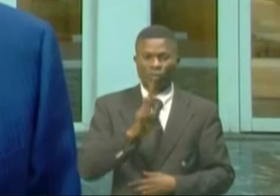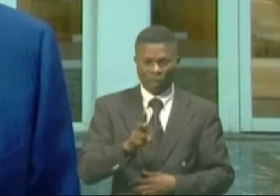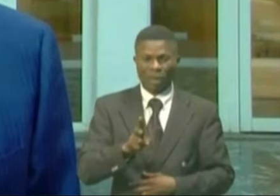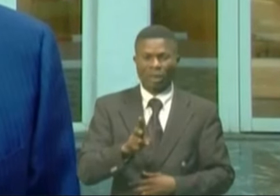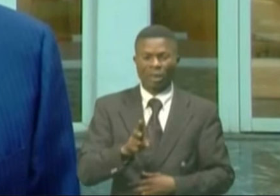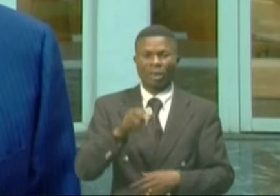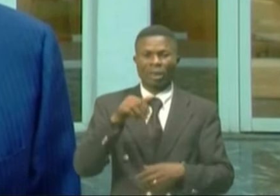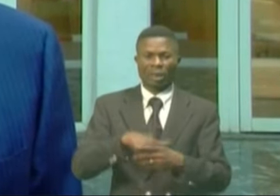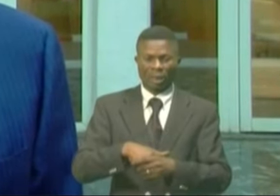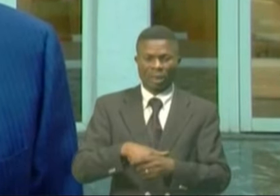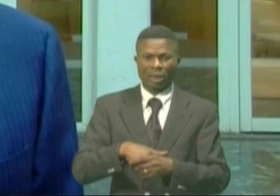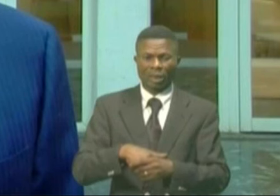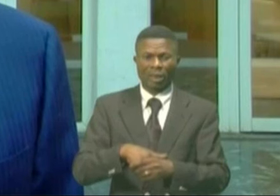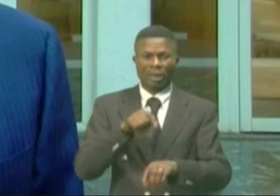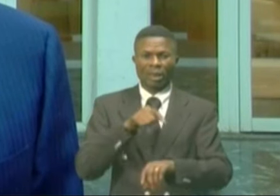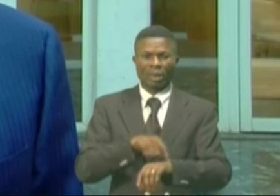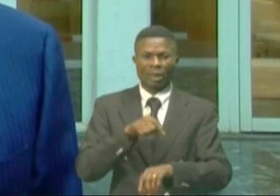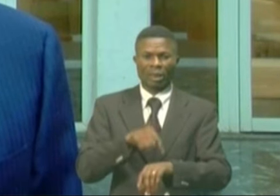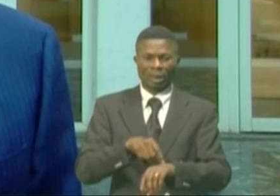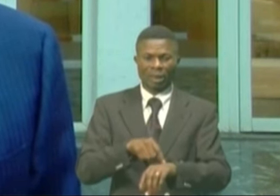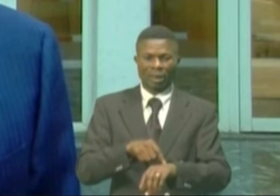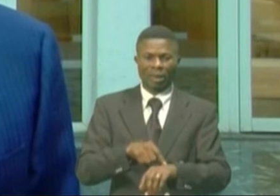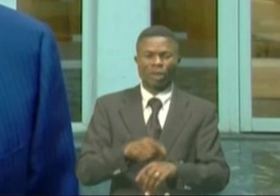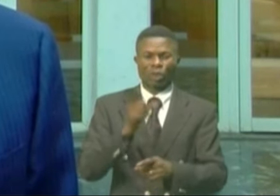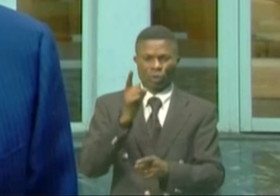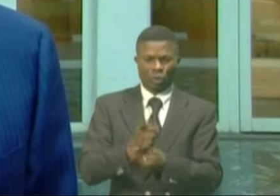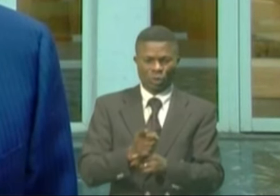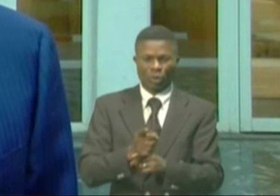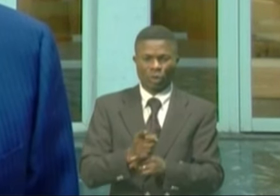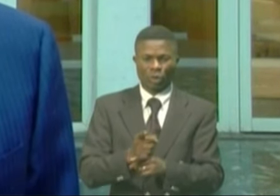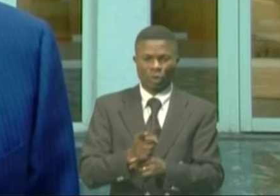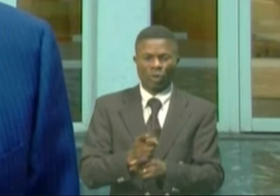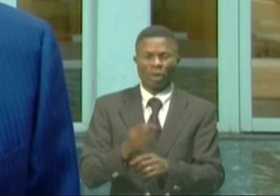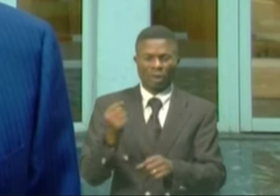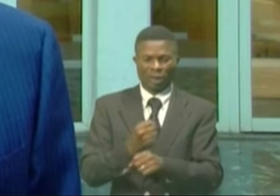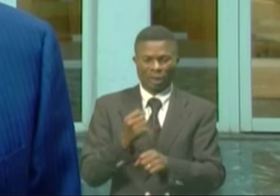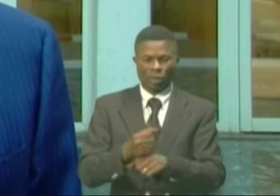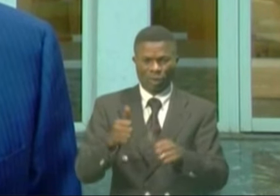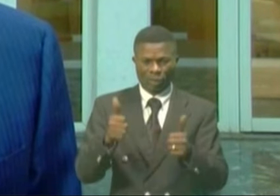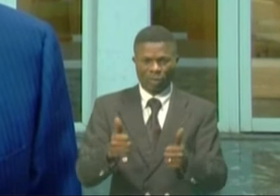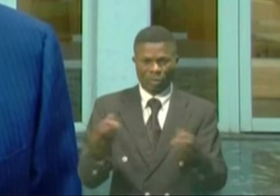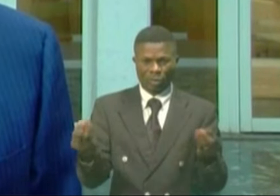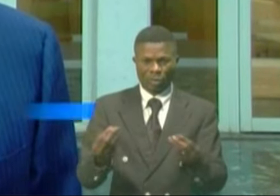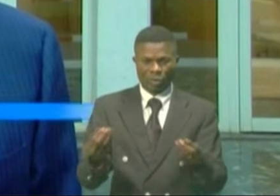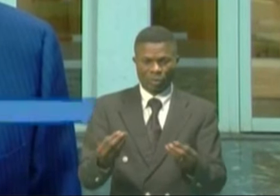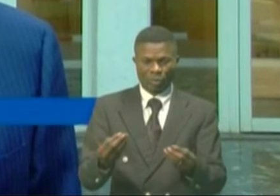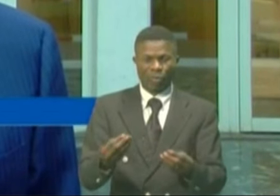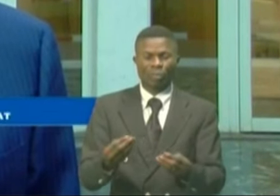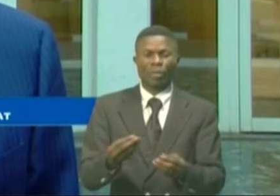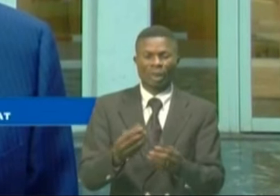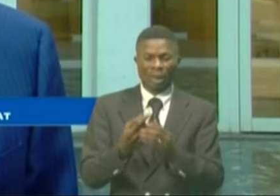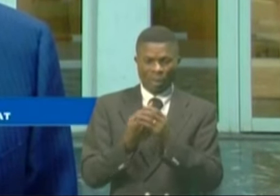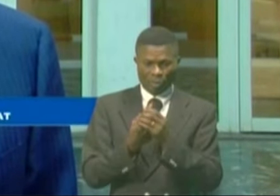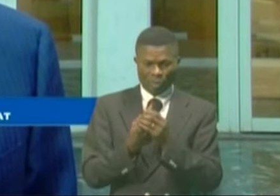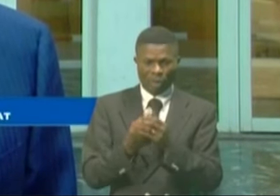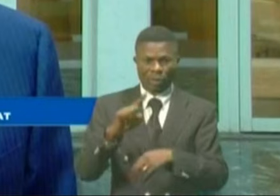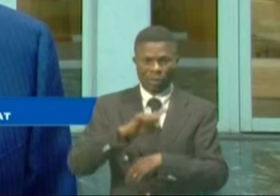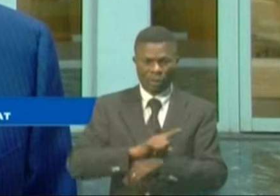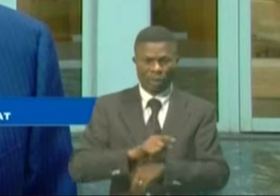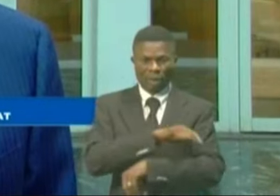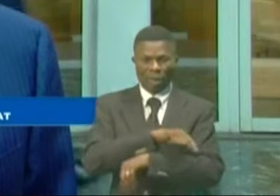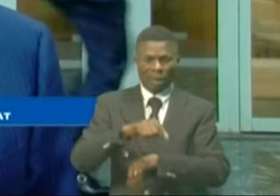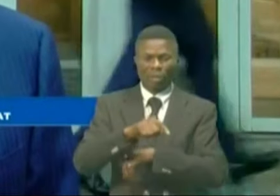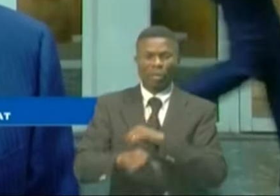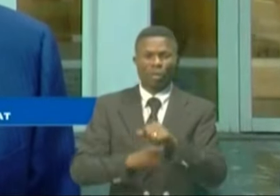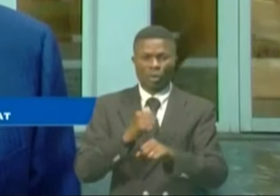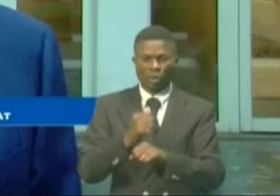dans le bon, et dans le sens que d'ici 10-15 jours, et le bureau d'âge